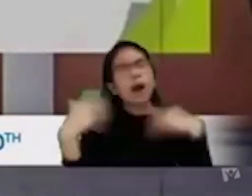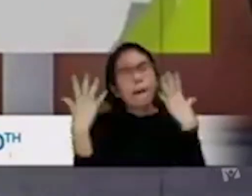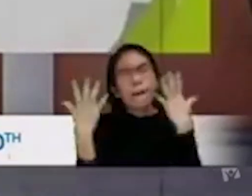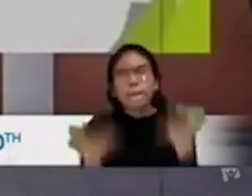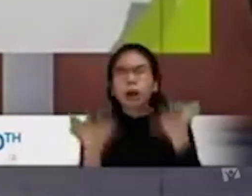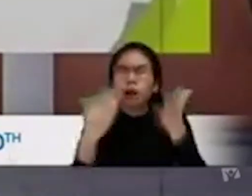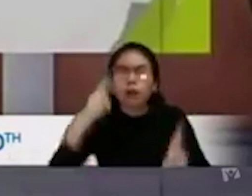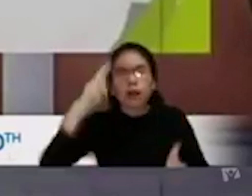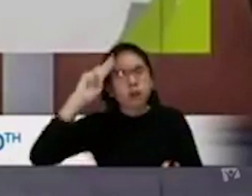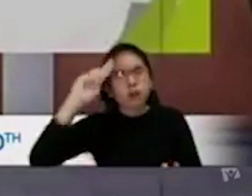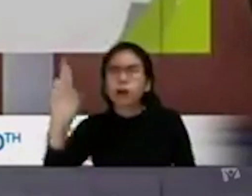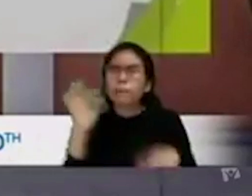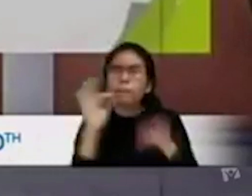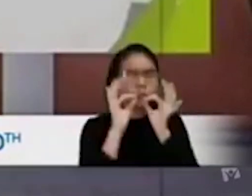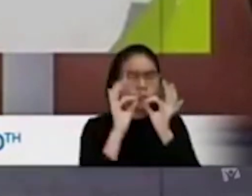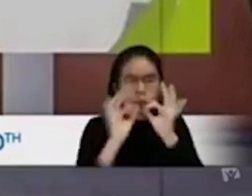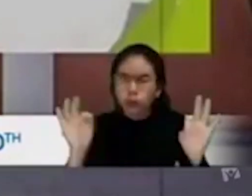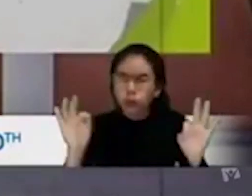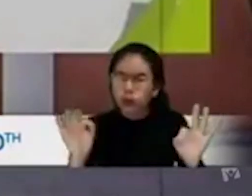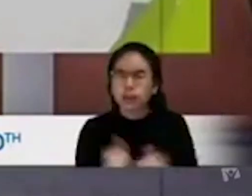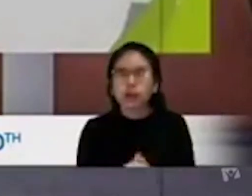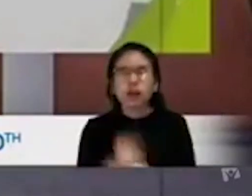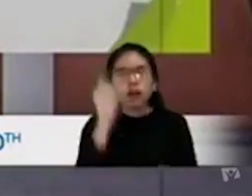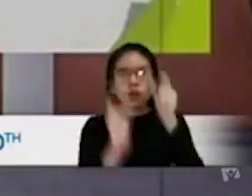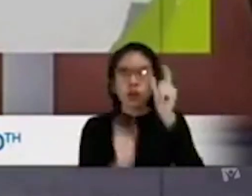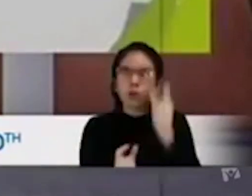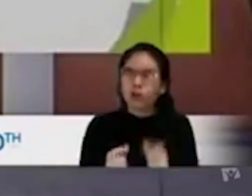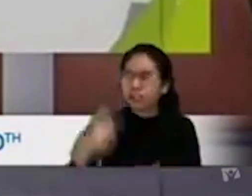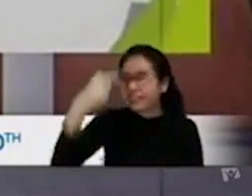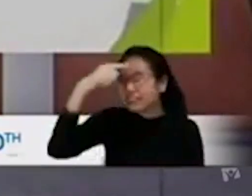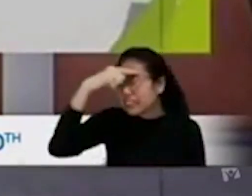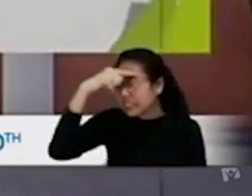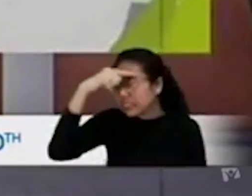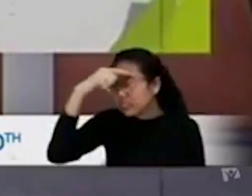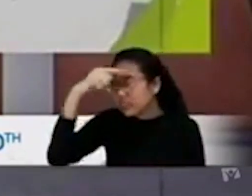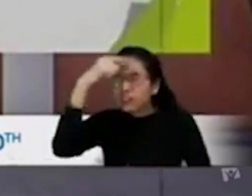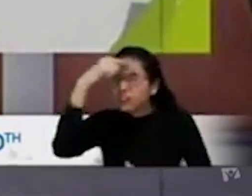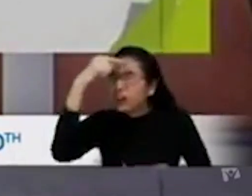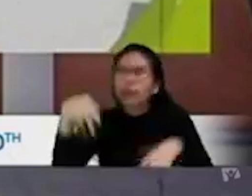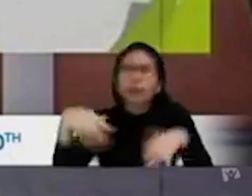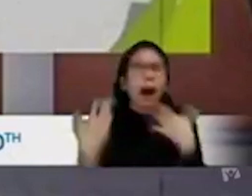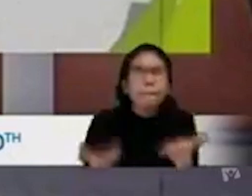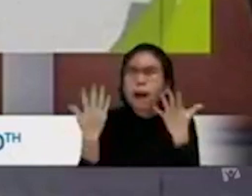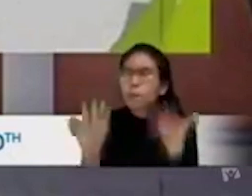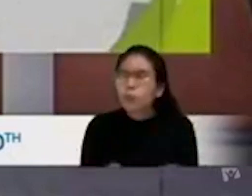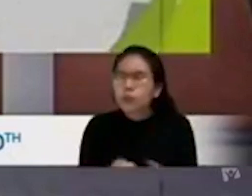menyembuhkan orang-orang yang sakit, sakit apapun, hanya untuk memuliakan Tuhan.